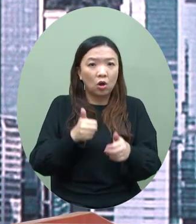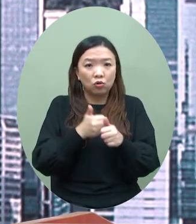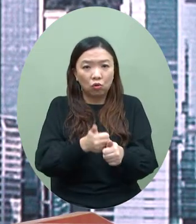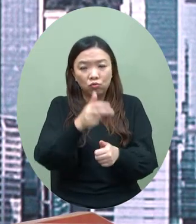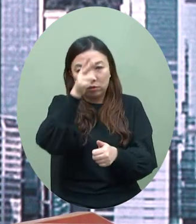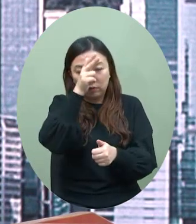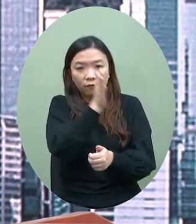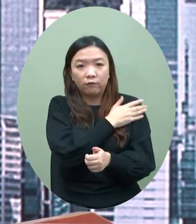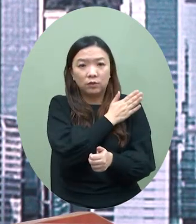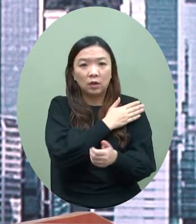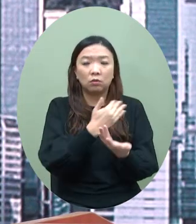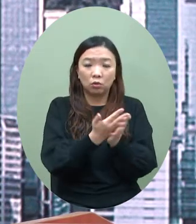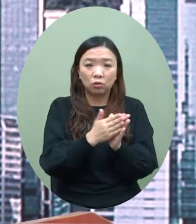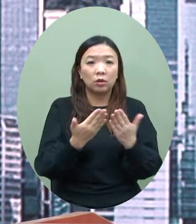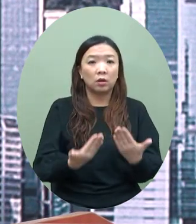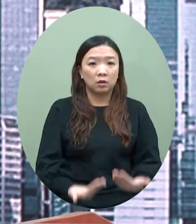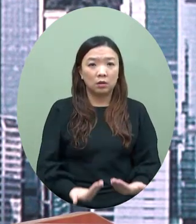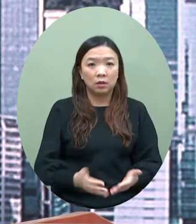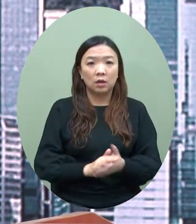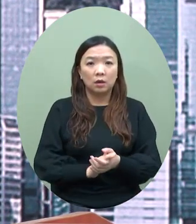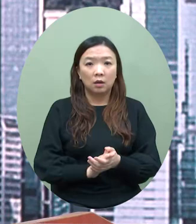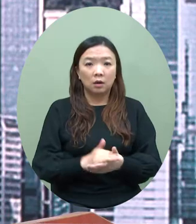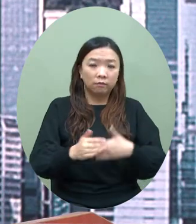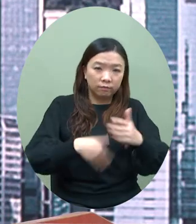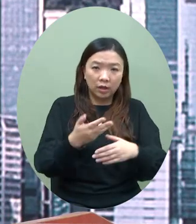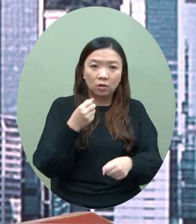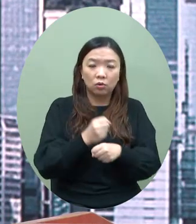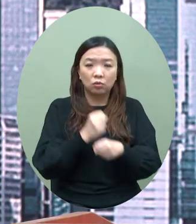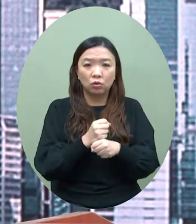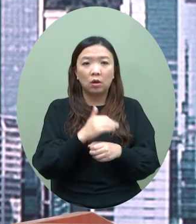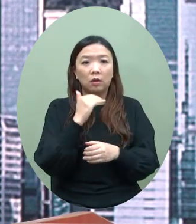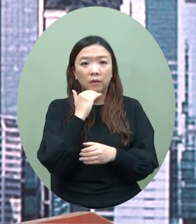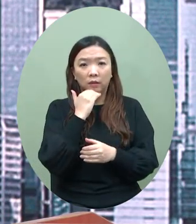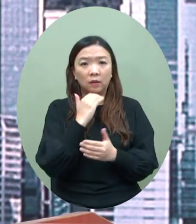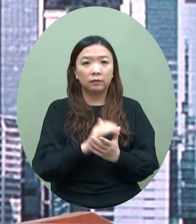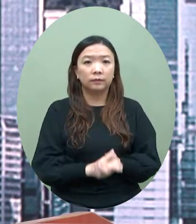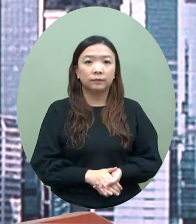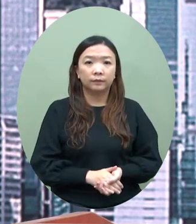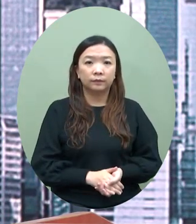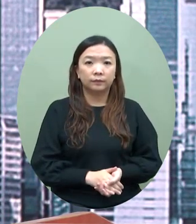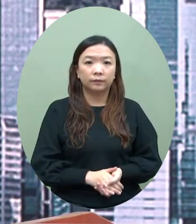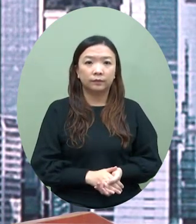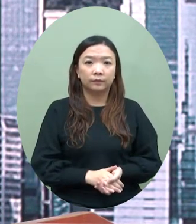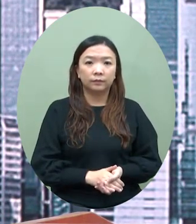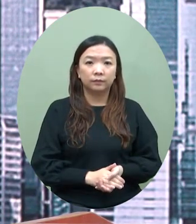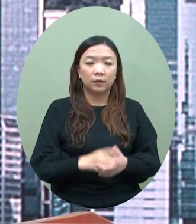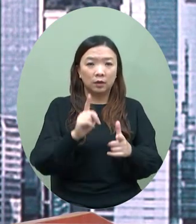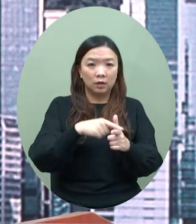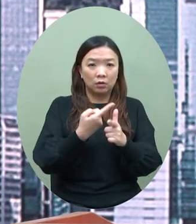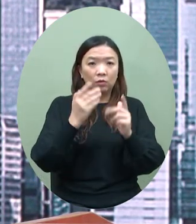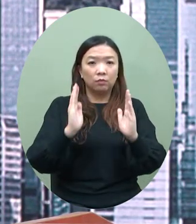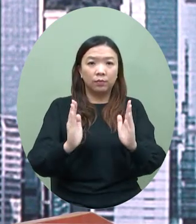時我哋係進行緊有關嘅工作啦。咁我哋會等到嗰個嘅一個月嘅時